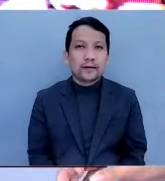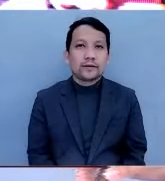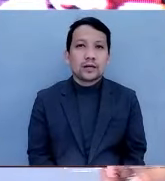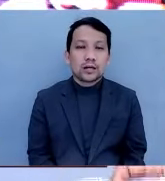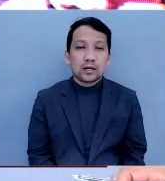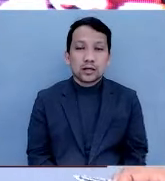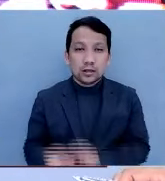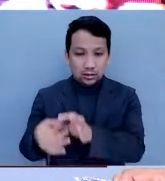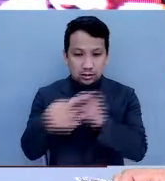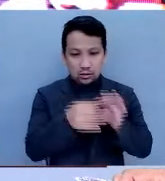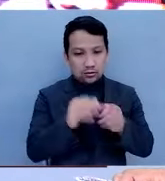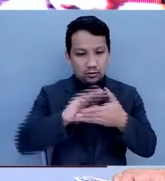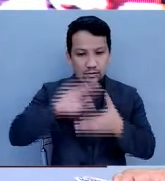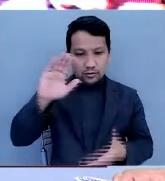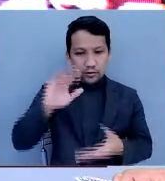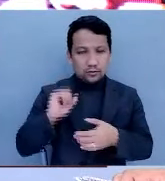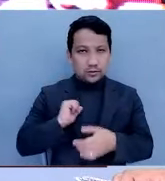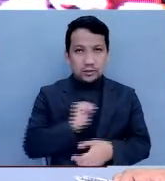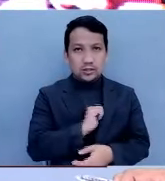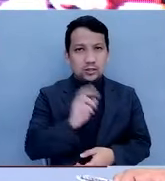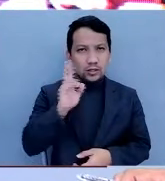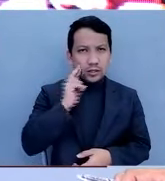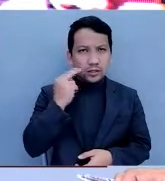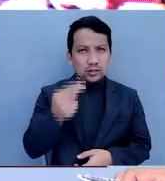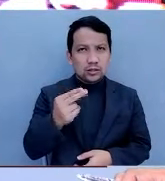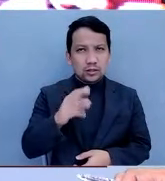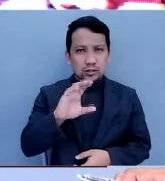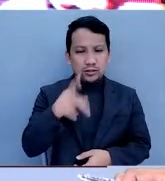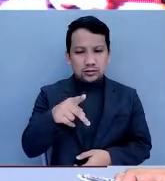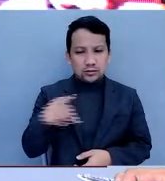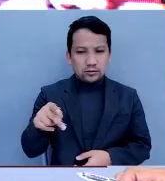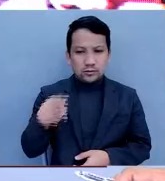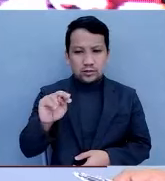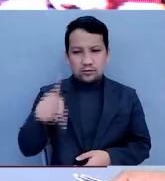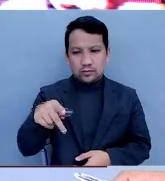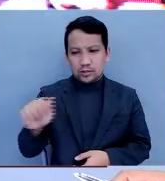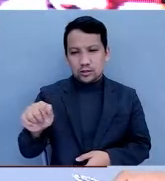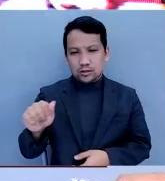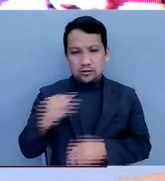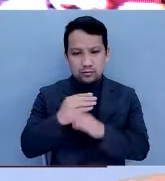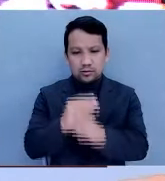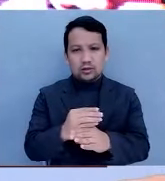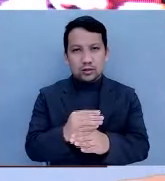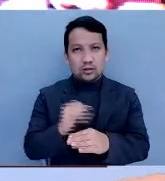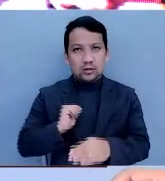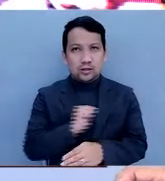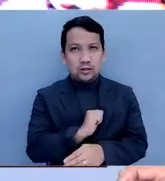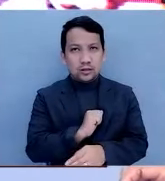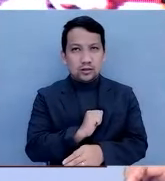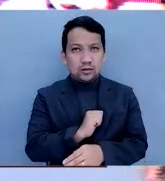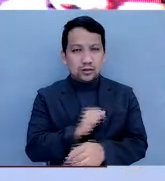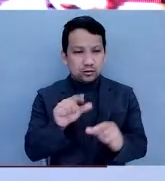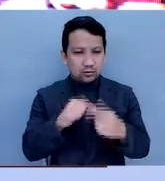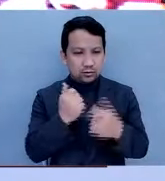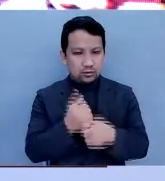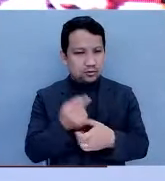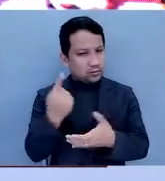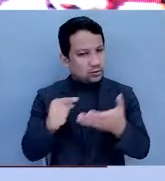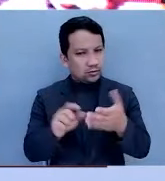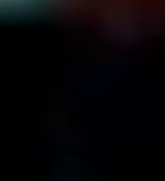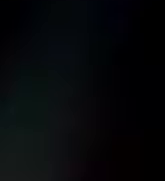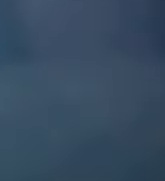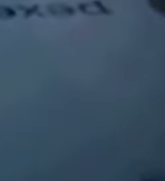Iniugnay ng isang vlogger si Senator Risa Otivero sa CPP-NPA. Protekto daw ang senadora ng rebelding grupo. I-fact check po natin